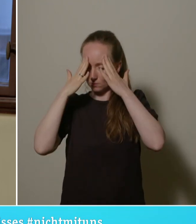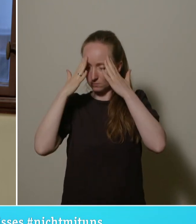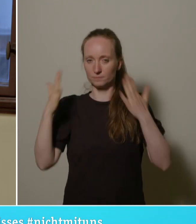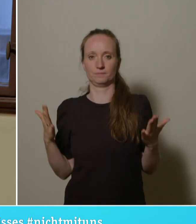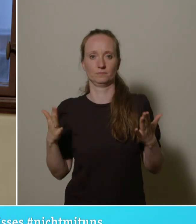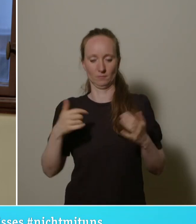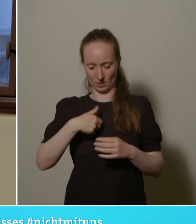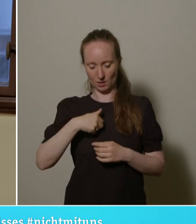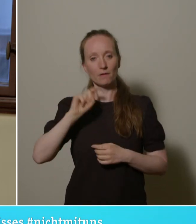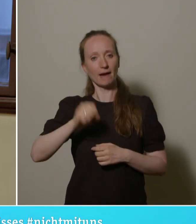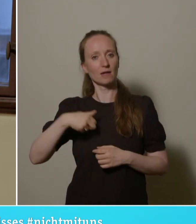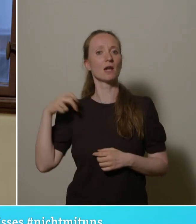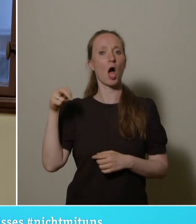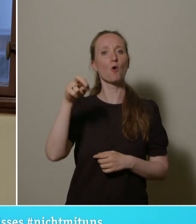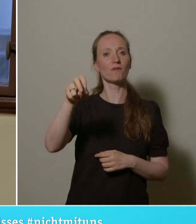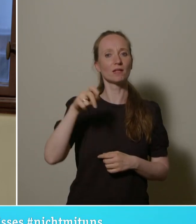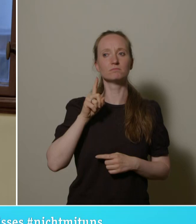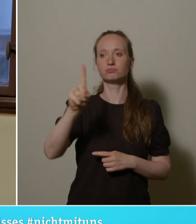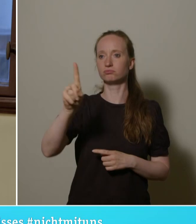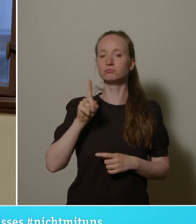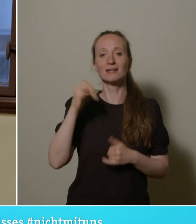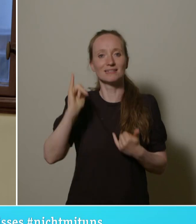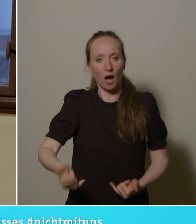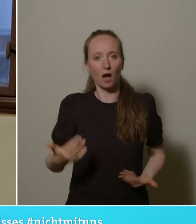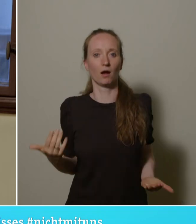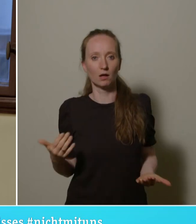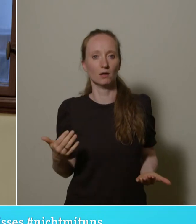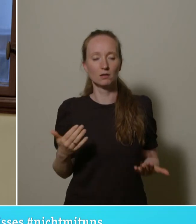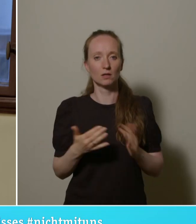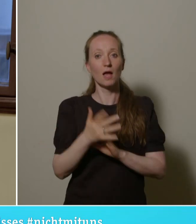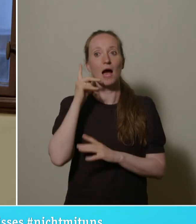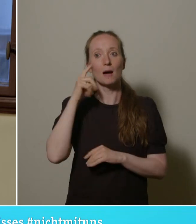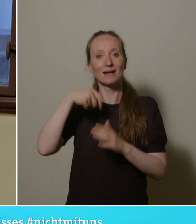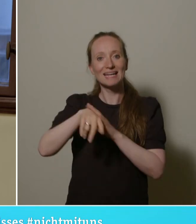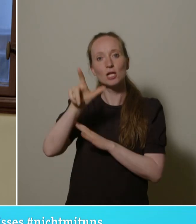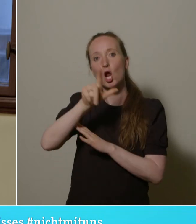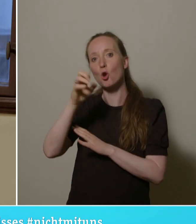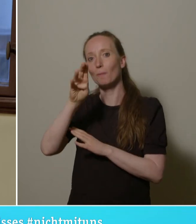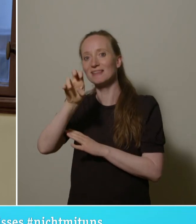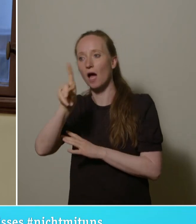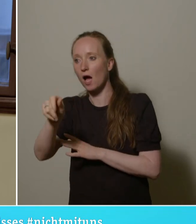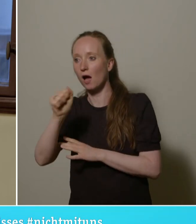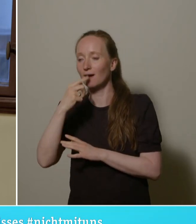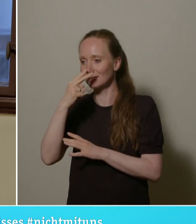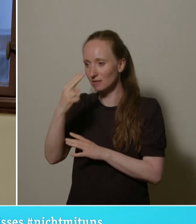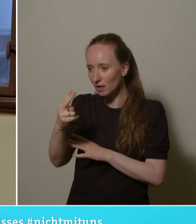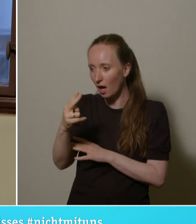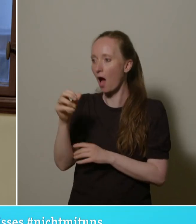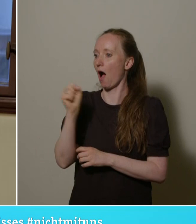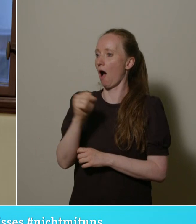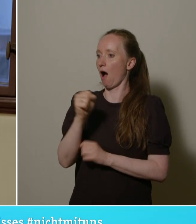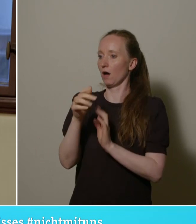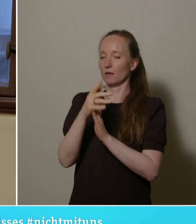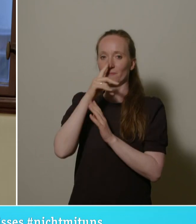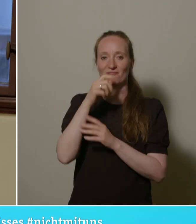laufen, genau wie Sie, Herr Teger. Aber ich sehe in Lobeda auch Leute, die das nicht so können und die eine Station vom Allendeplatz, wo